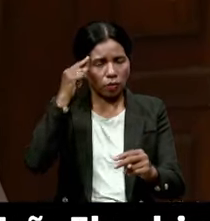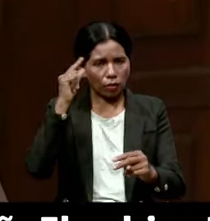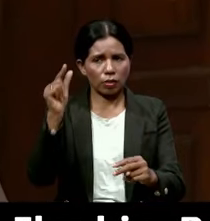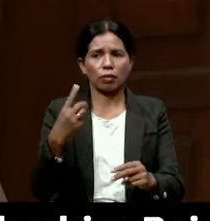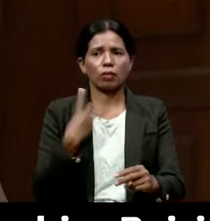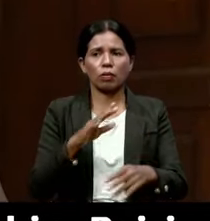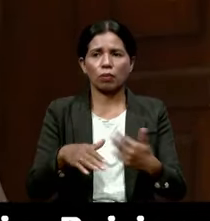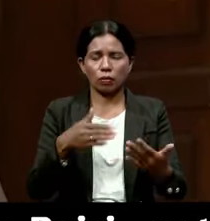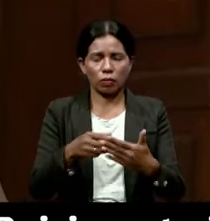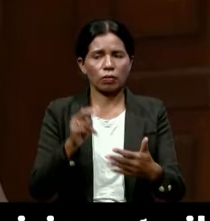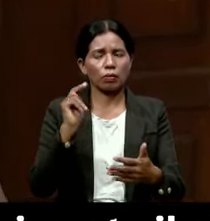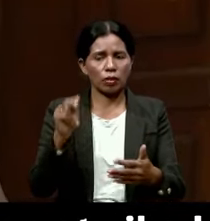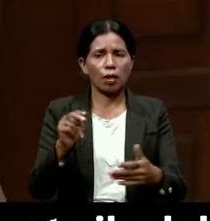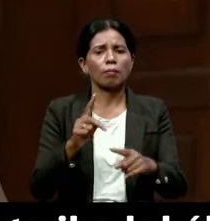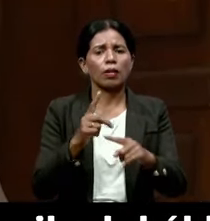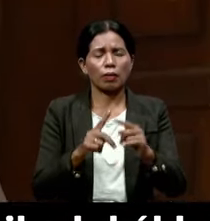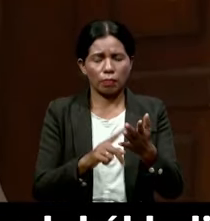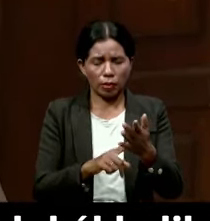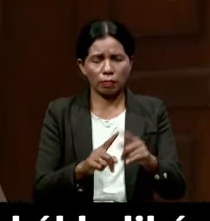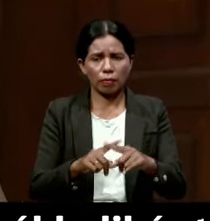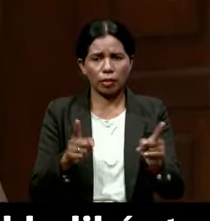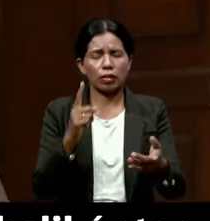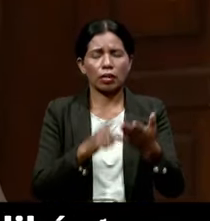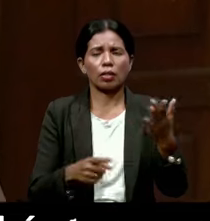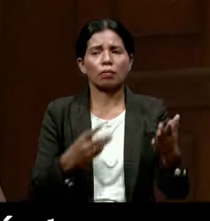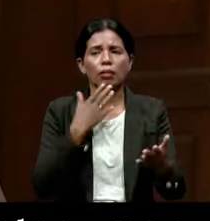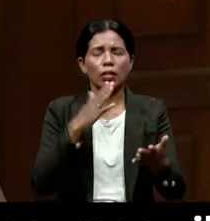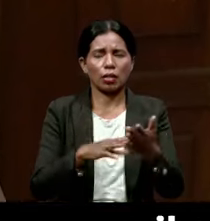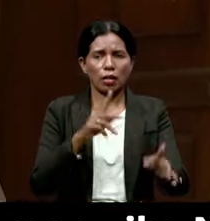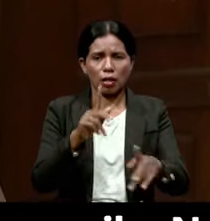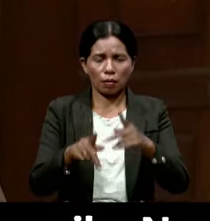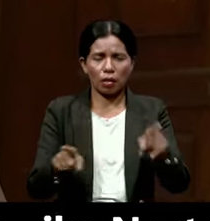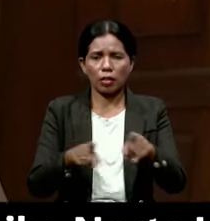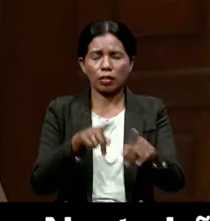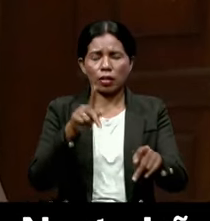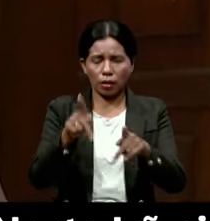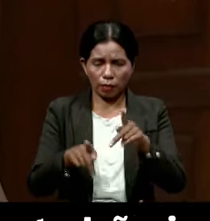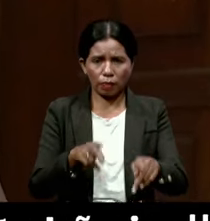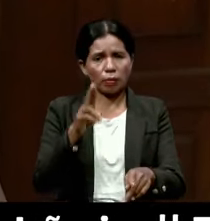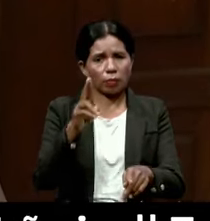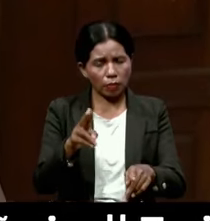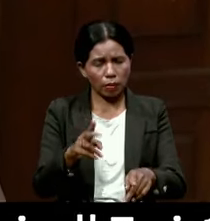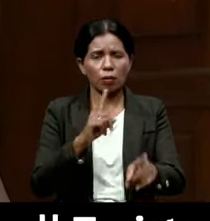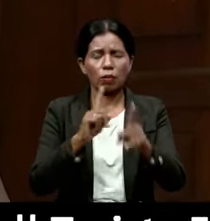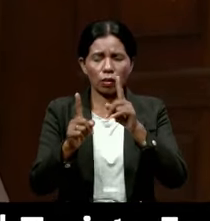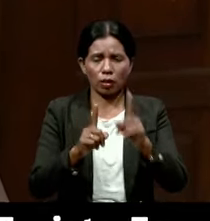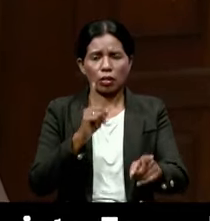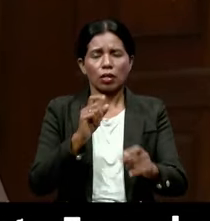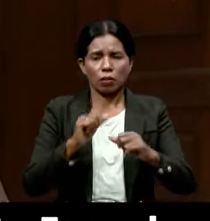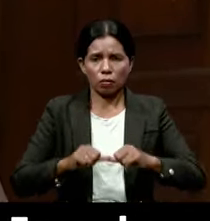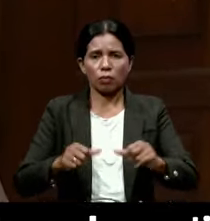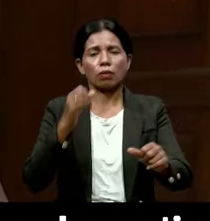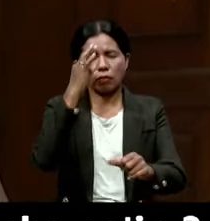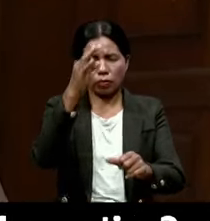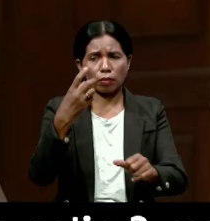ita hutunian mai ve saira ma la dia ami nudar povo ami tende kritika para buat ne bele la obawi e ami mus